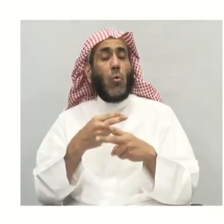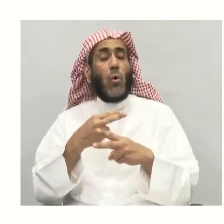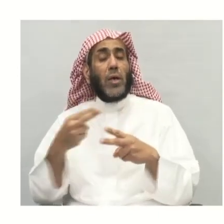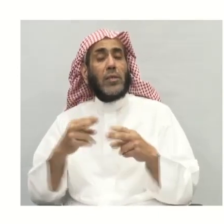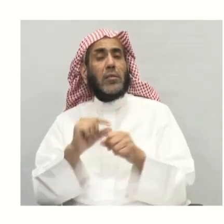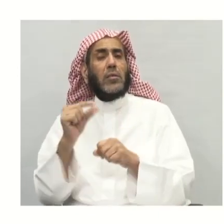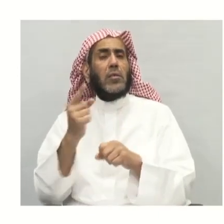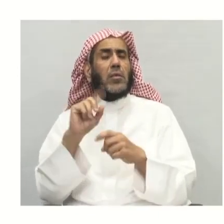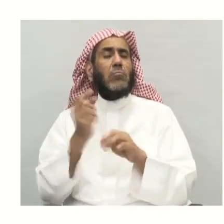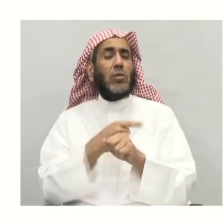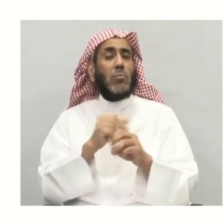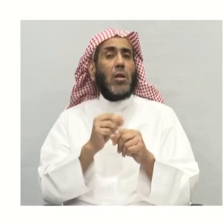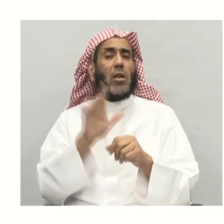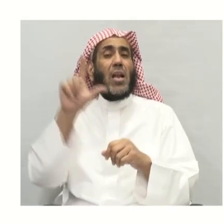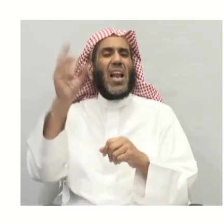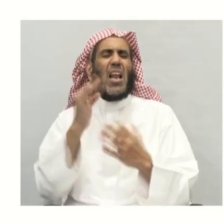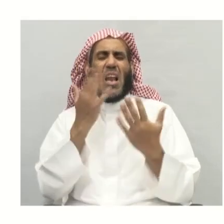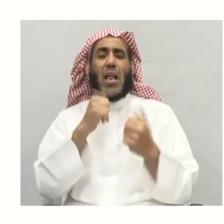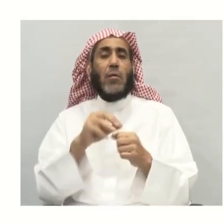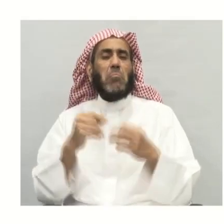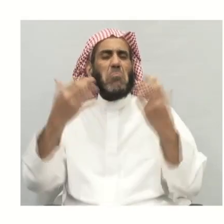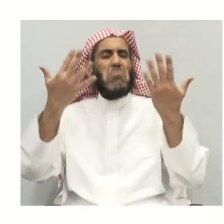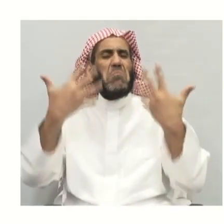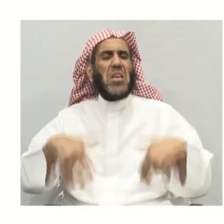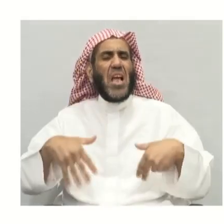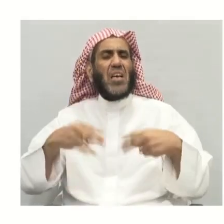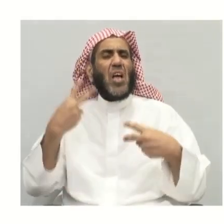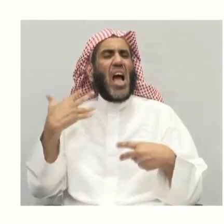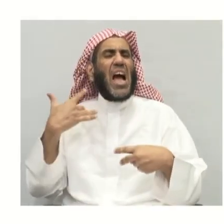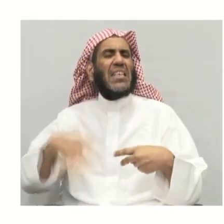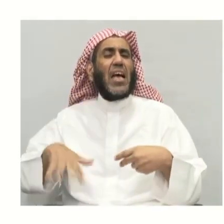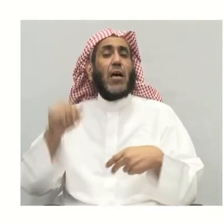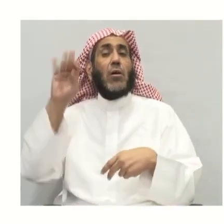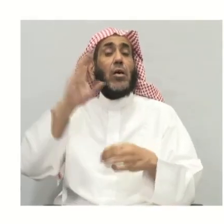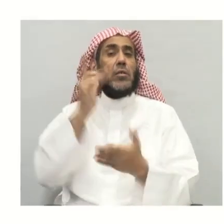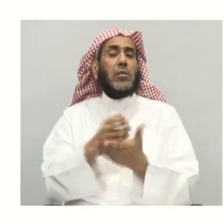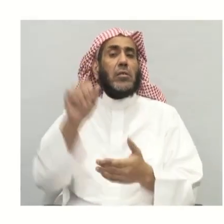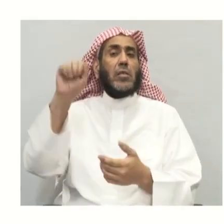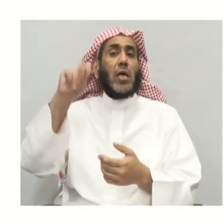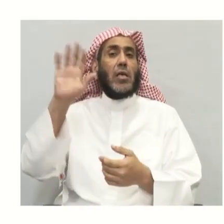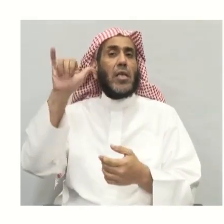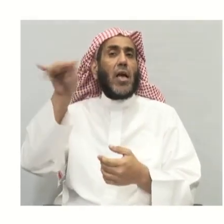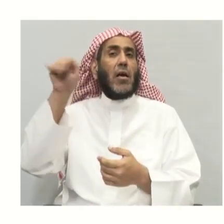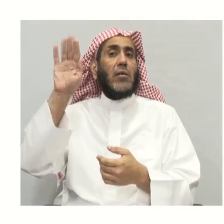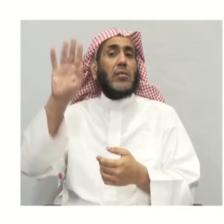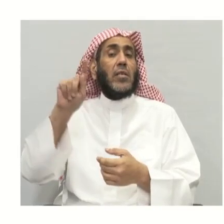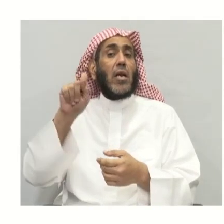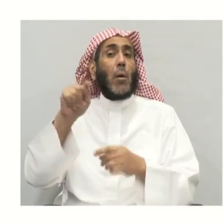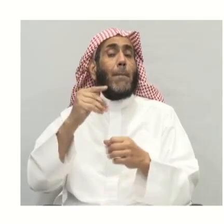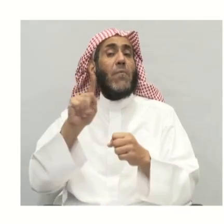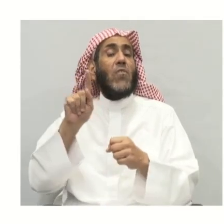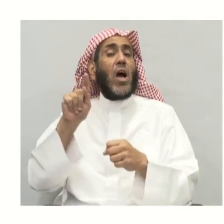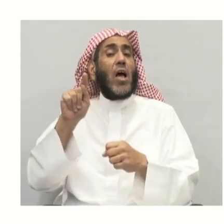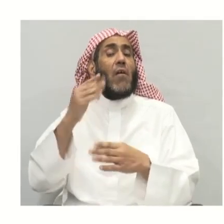فتقول لن يخسر الصادق يخسر فعل مضارع منصوب منصوب بلم